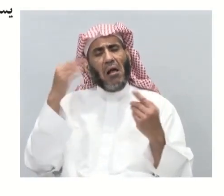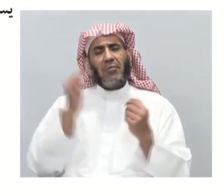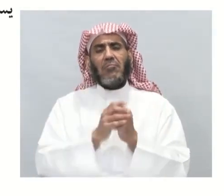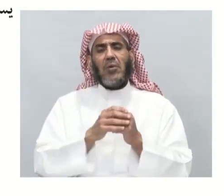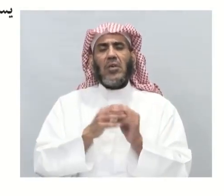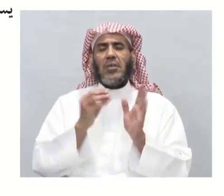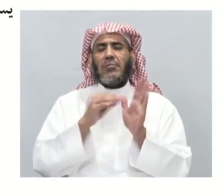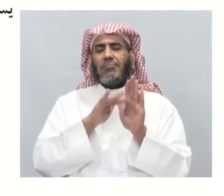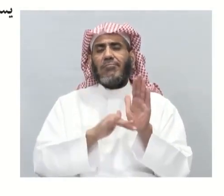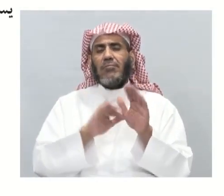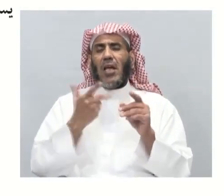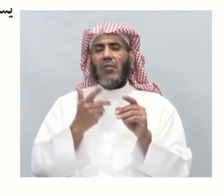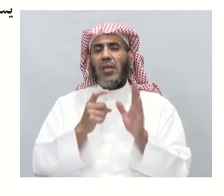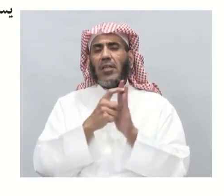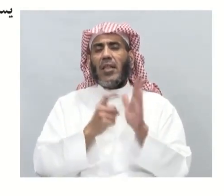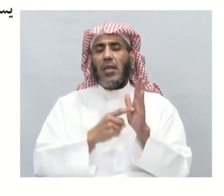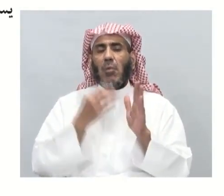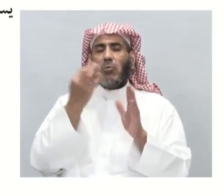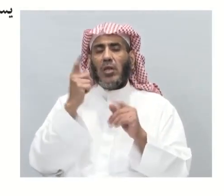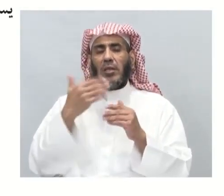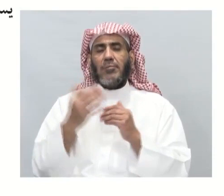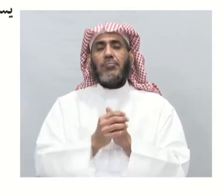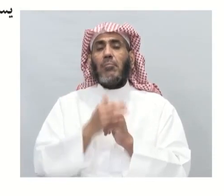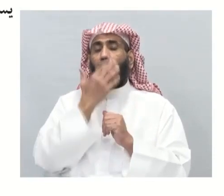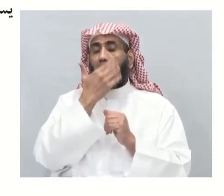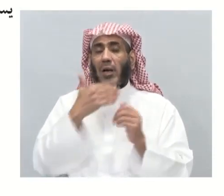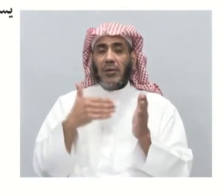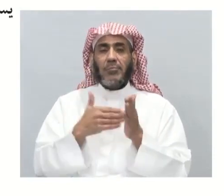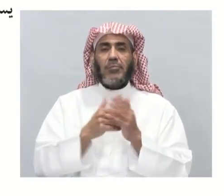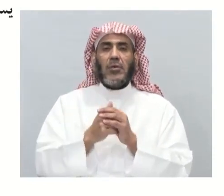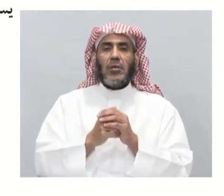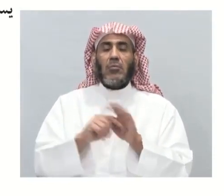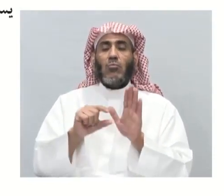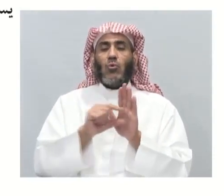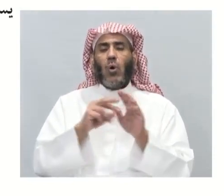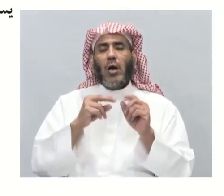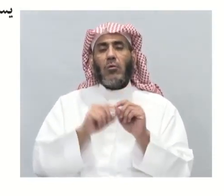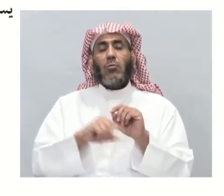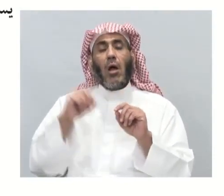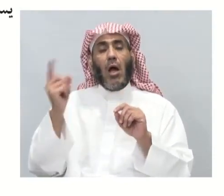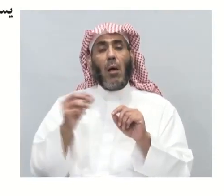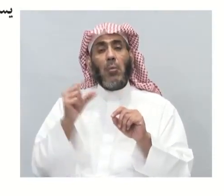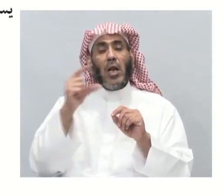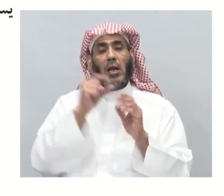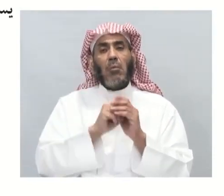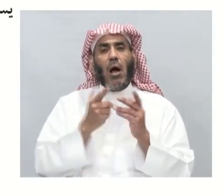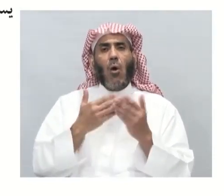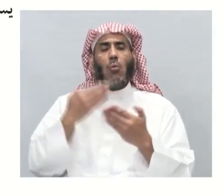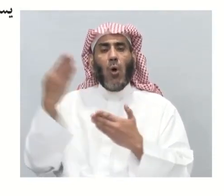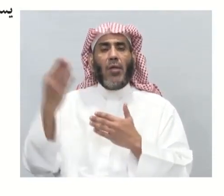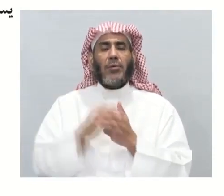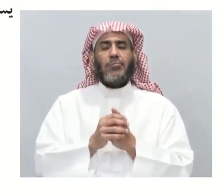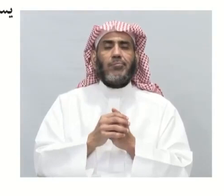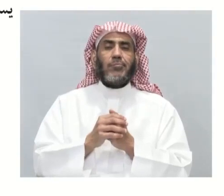بتحت كيفيه تنظيم المتحدث لحديثه اخيرا عنوان عام للكلمه او المحاضره